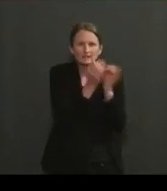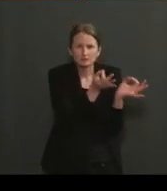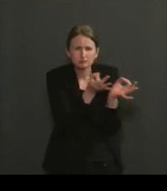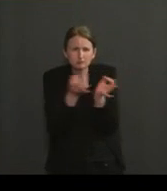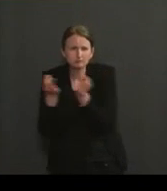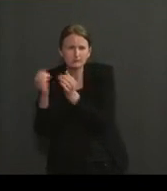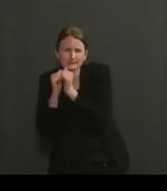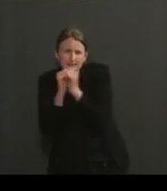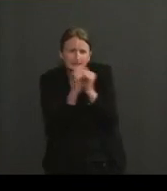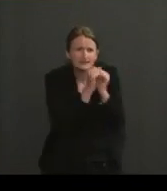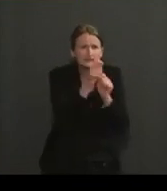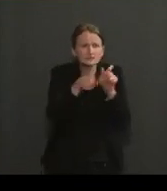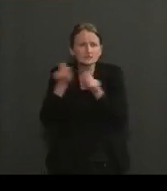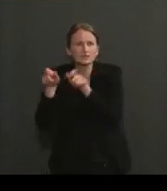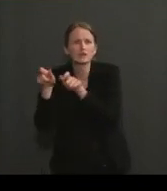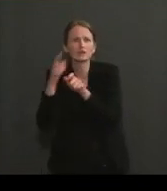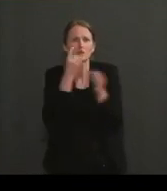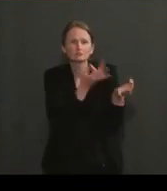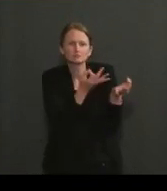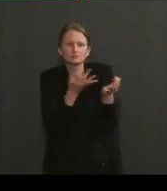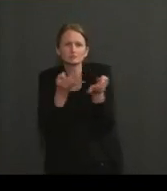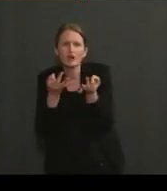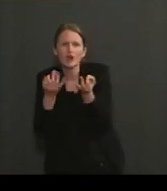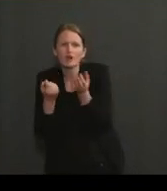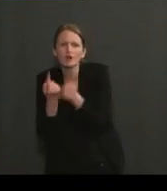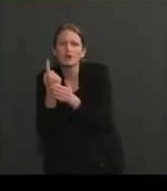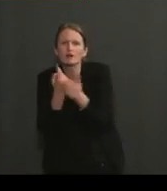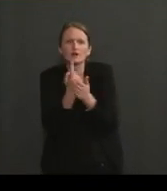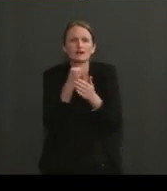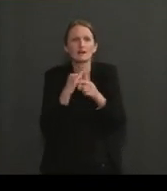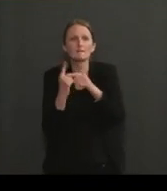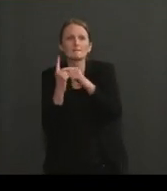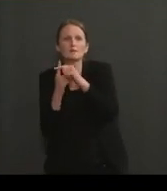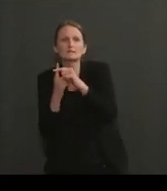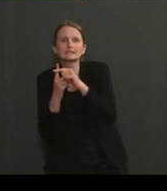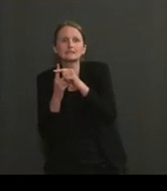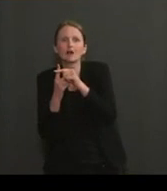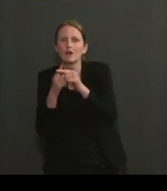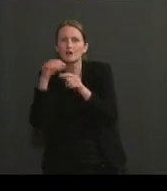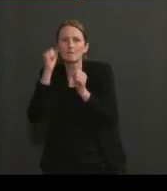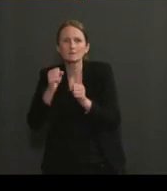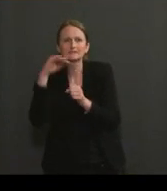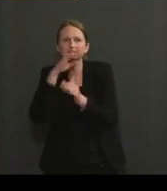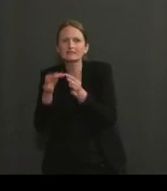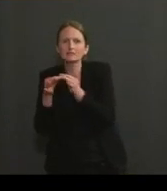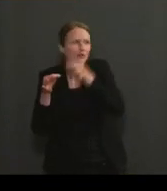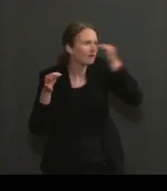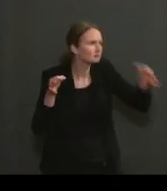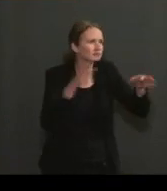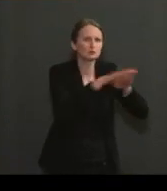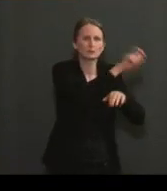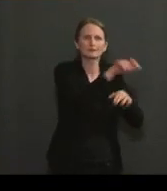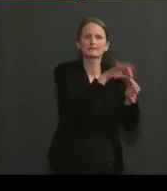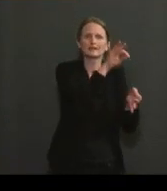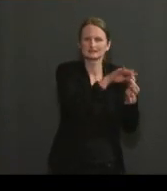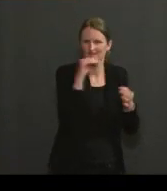si elles sont en train de devenir positives et donc hautement contaminantes, peut avoir une signification. Ce sont des études qui sont actuellement en